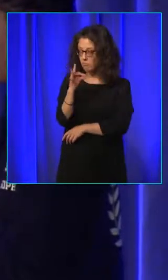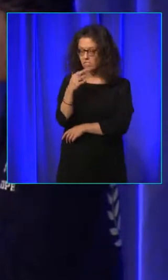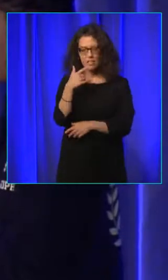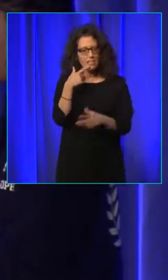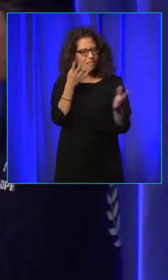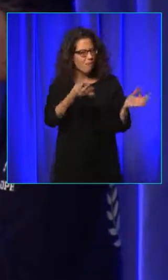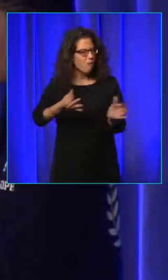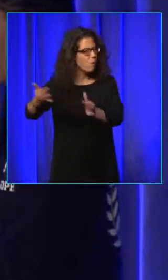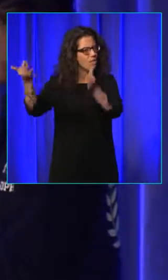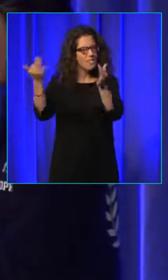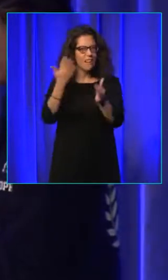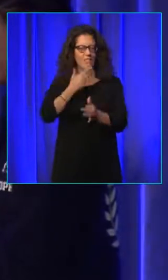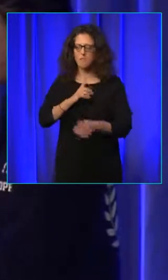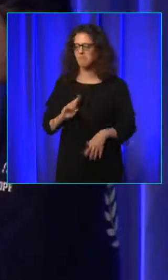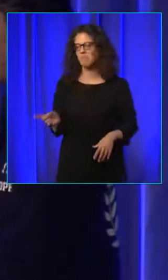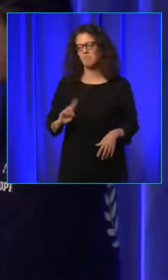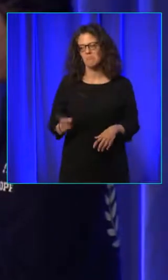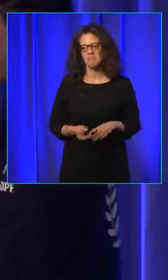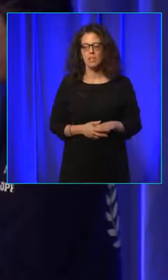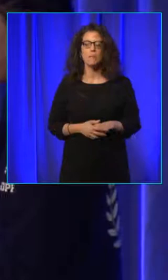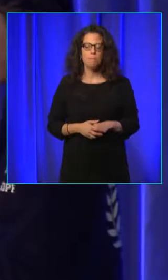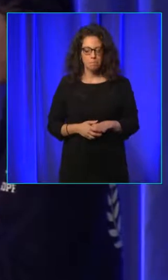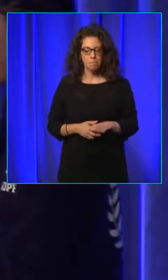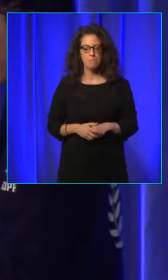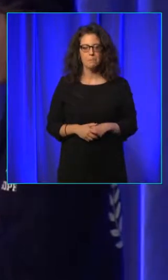c'était fluide? Non. C'était pas fluide.